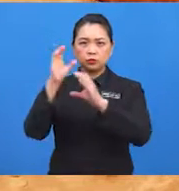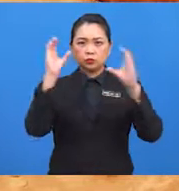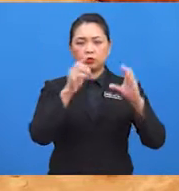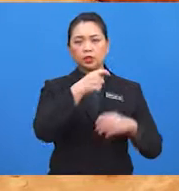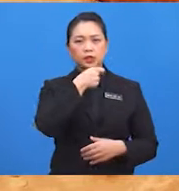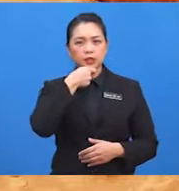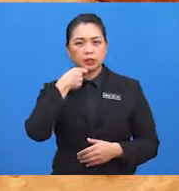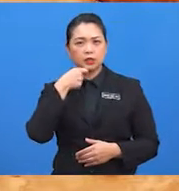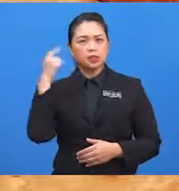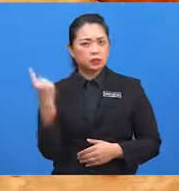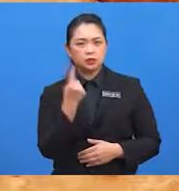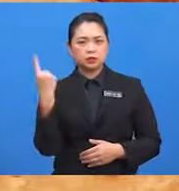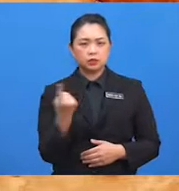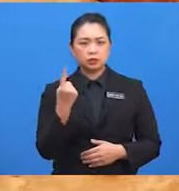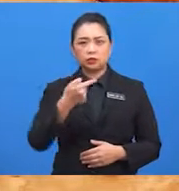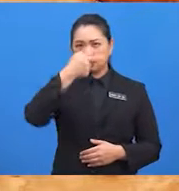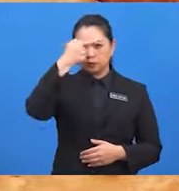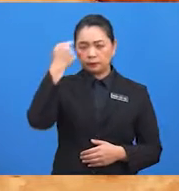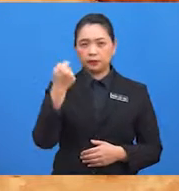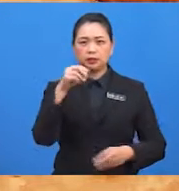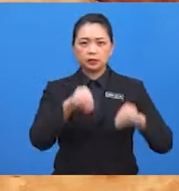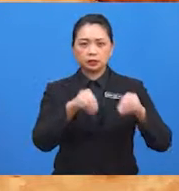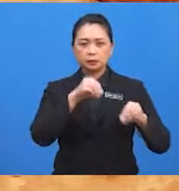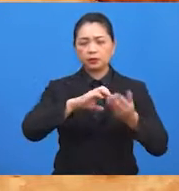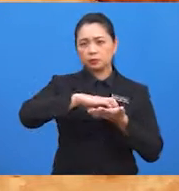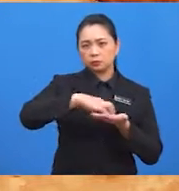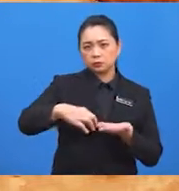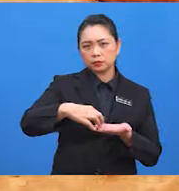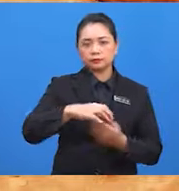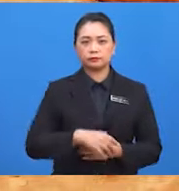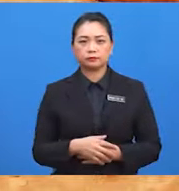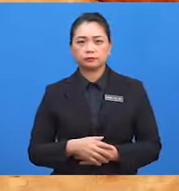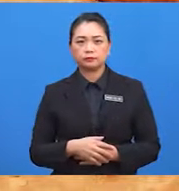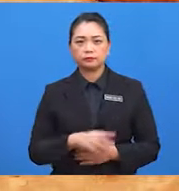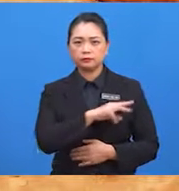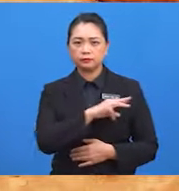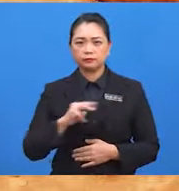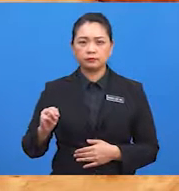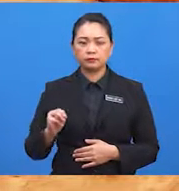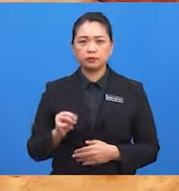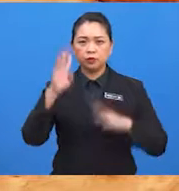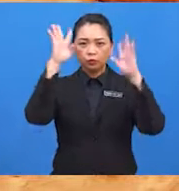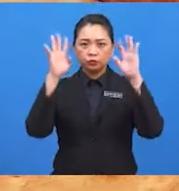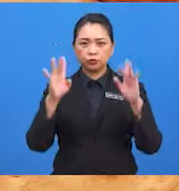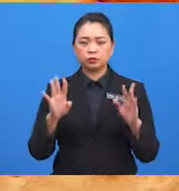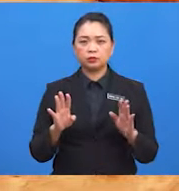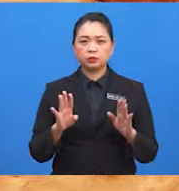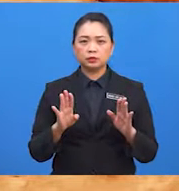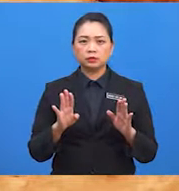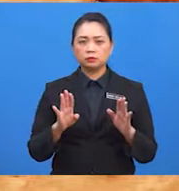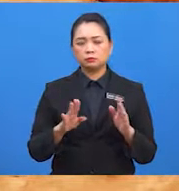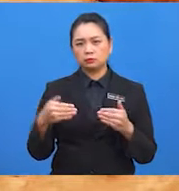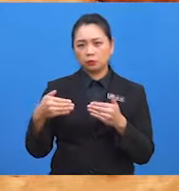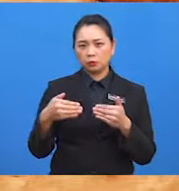dan kemarau seringkali menyebabkan tanaman musnah. Manakala, hujan lebat yang berterusan